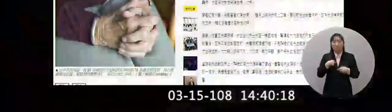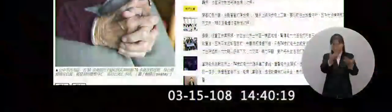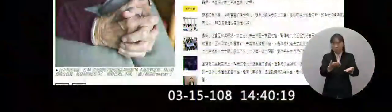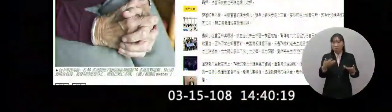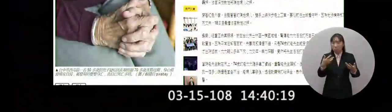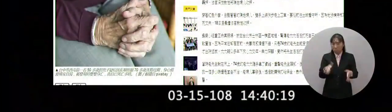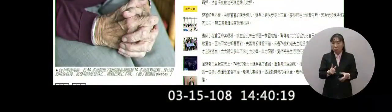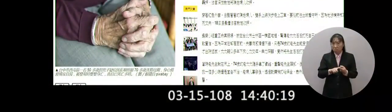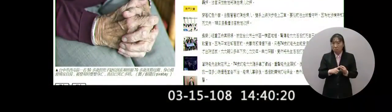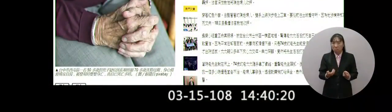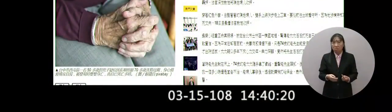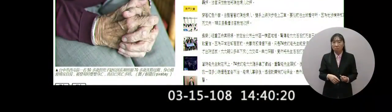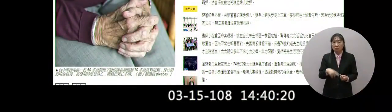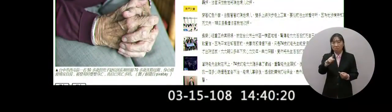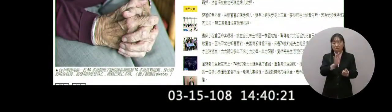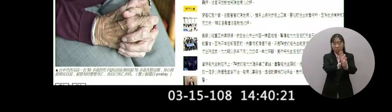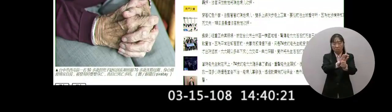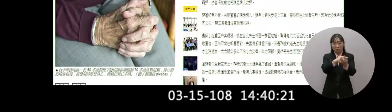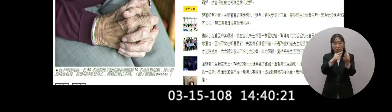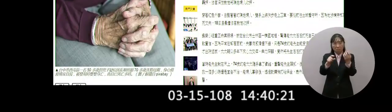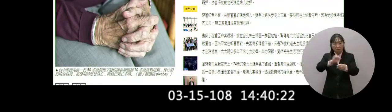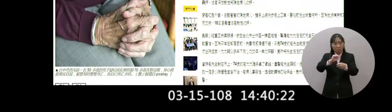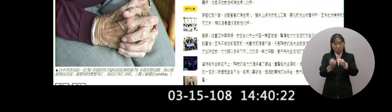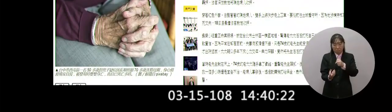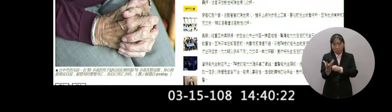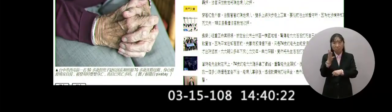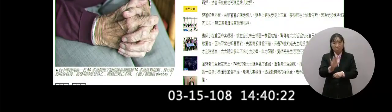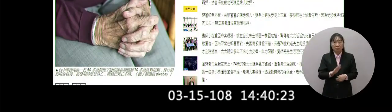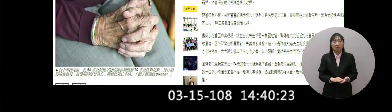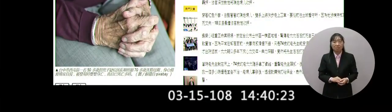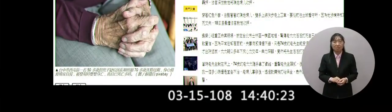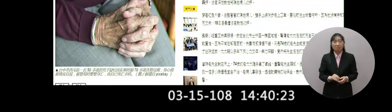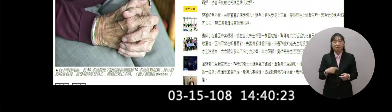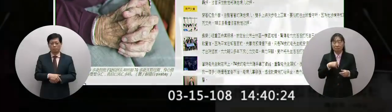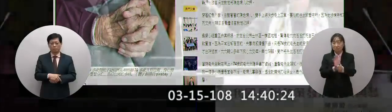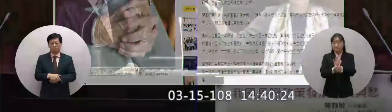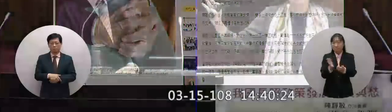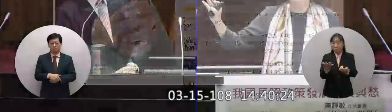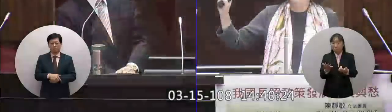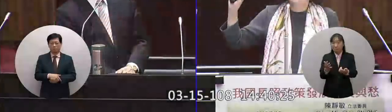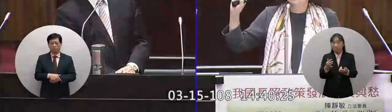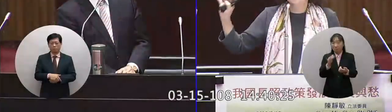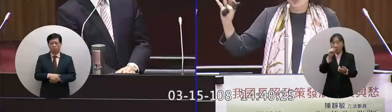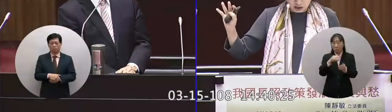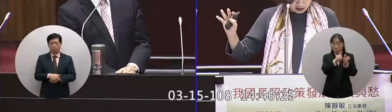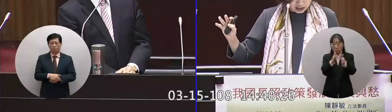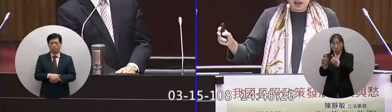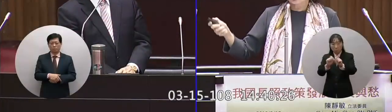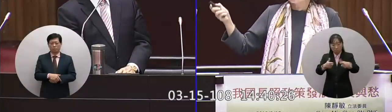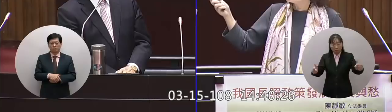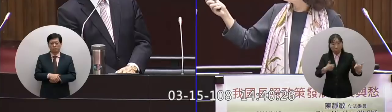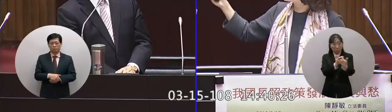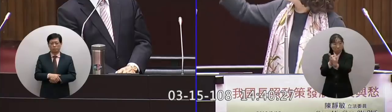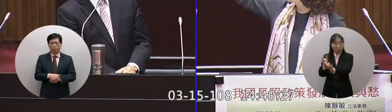我们也看到我们的服务量能成长的这么多的情况之下，我们服务提供有没有多元，有没有合